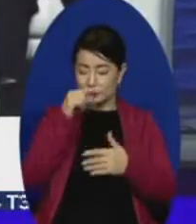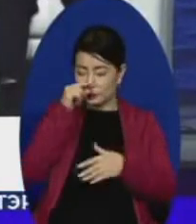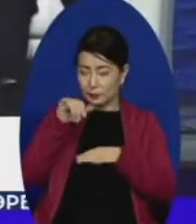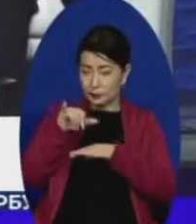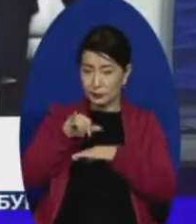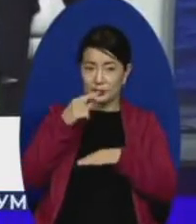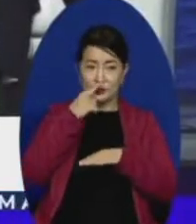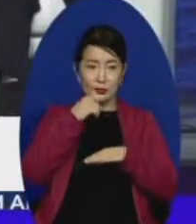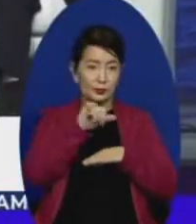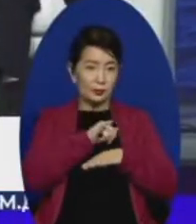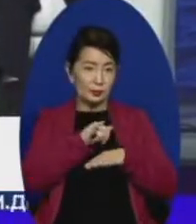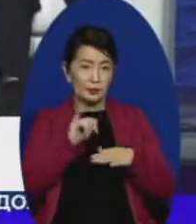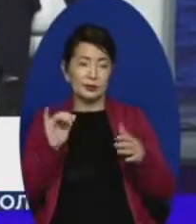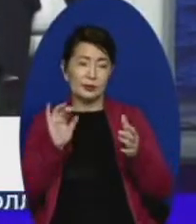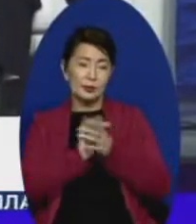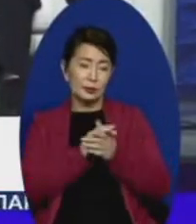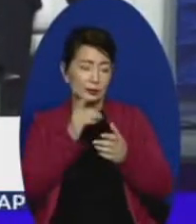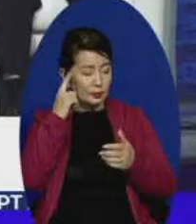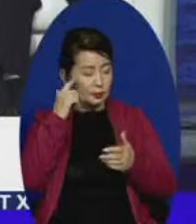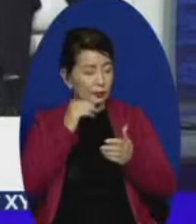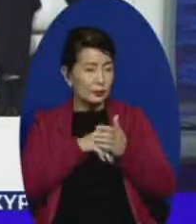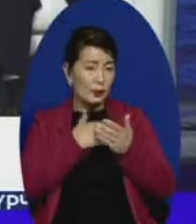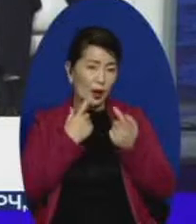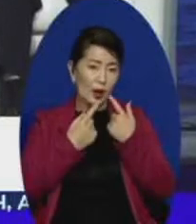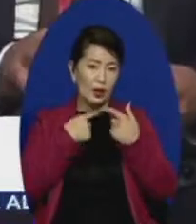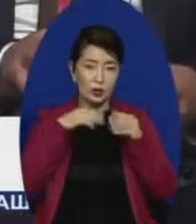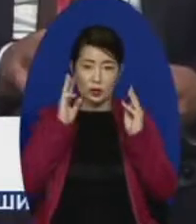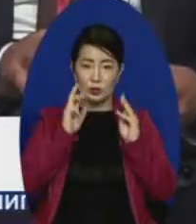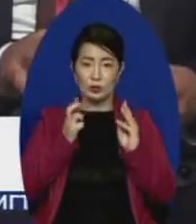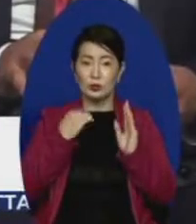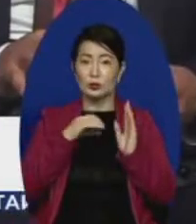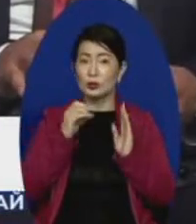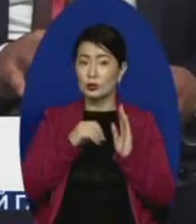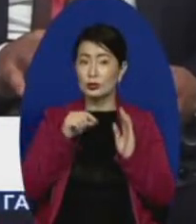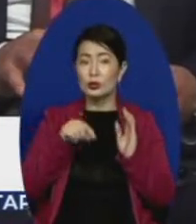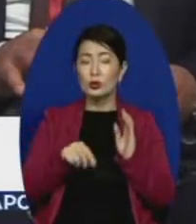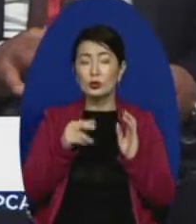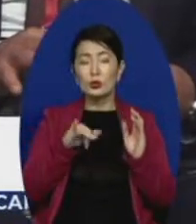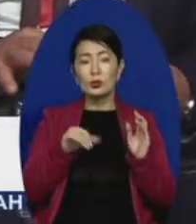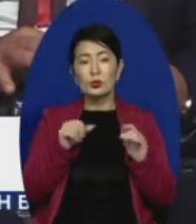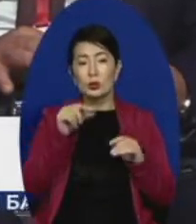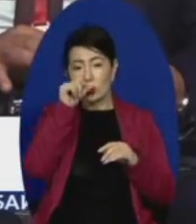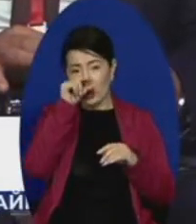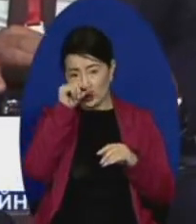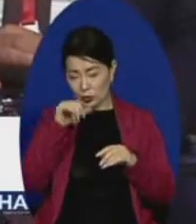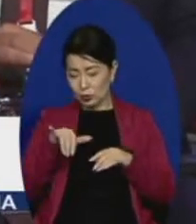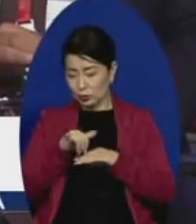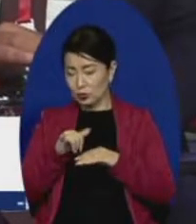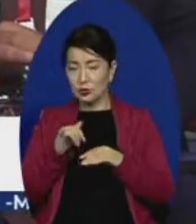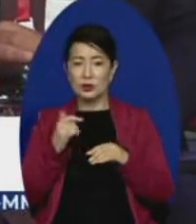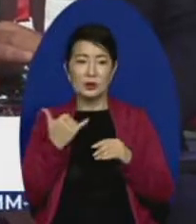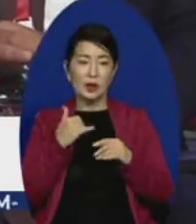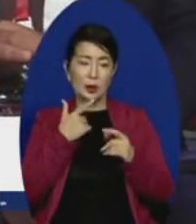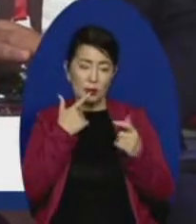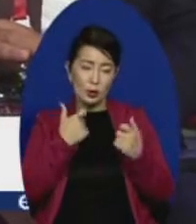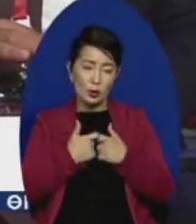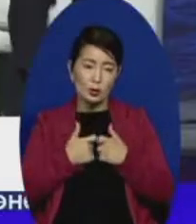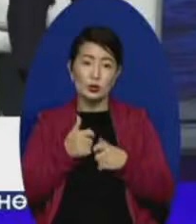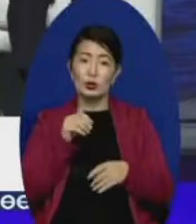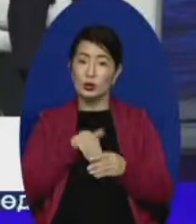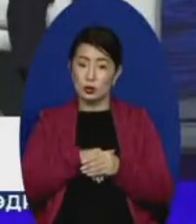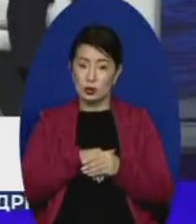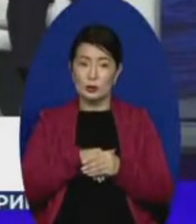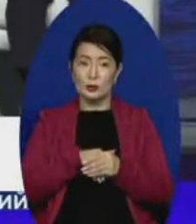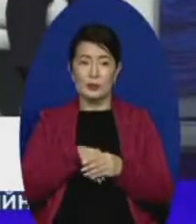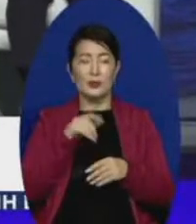болон бүгд найрамдах хэд дараа улсын талтай ойлголцолдог хурж шийдэх ёстой юм. Энэ удаа Оросын холбооны улсын талтай зарим талын тохиролцоонд хүрээд